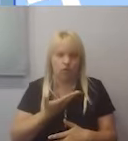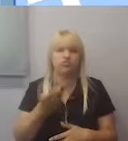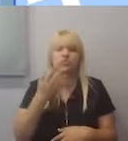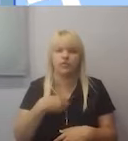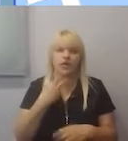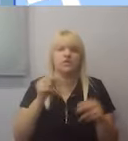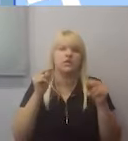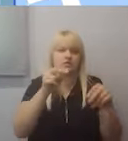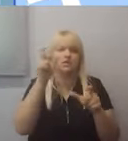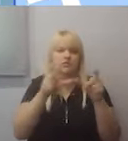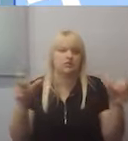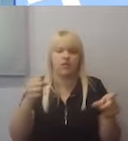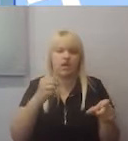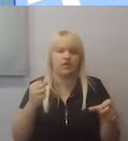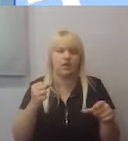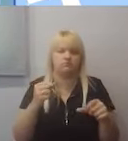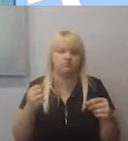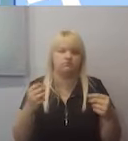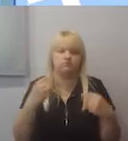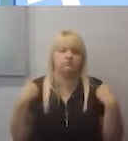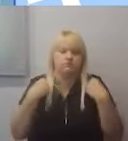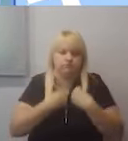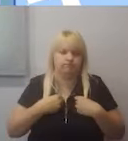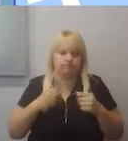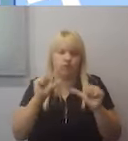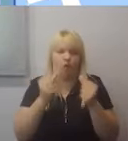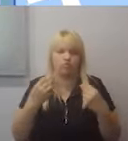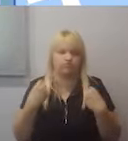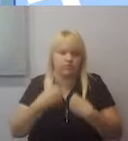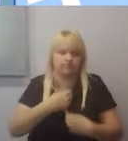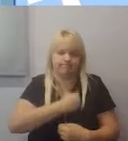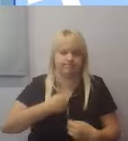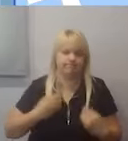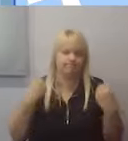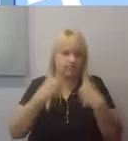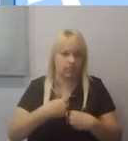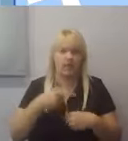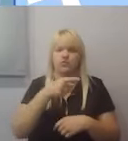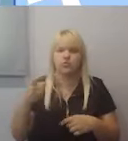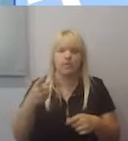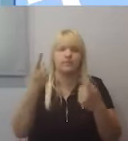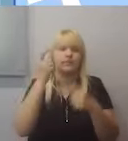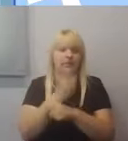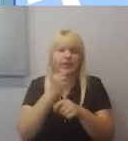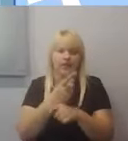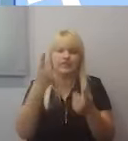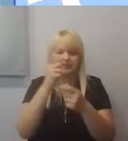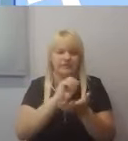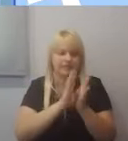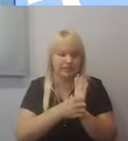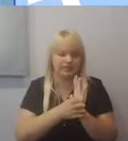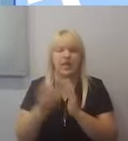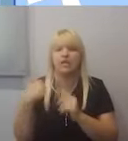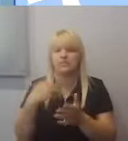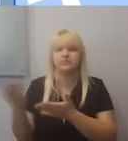savējiem protams nu lūk un par šo un arī par agrīnās informēšanas un brīdināšanas sistēmu aicinu savu lekciju mums